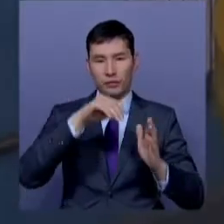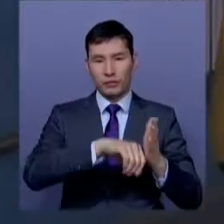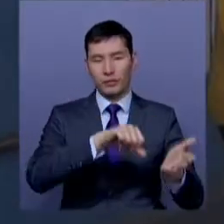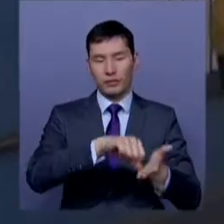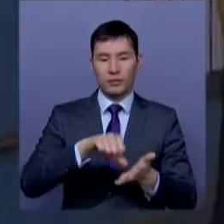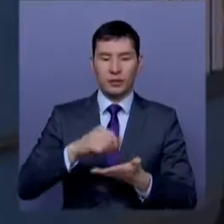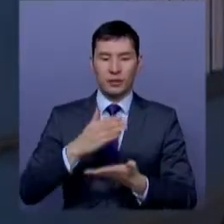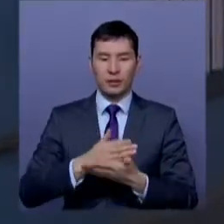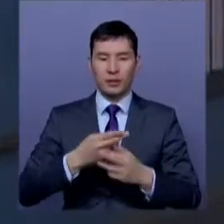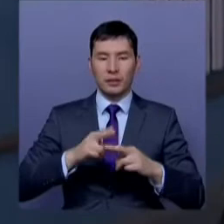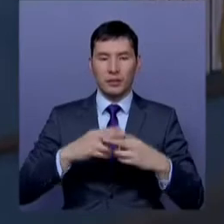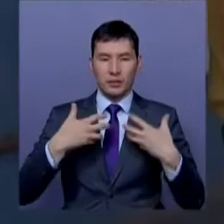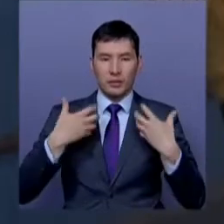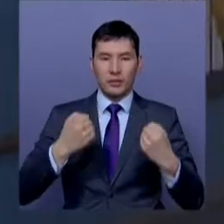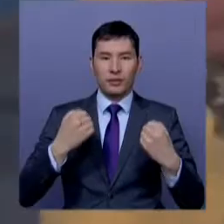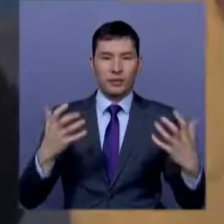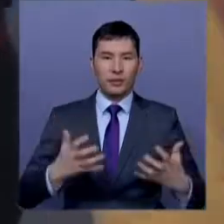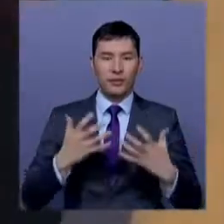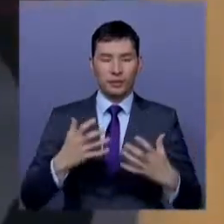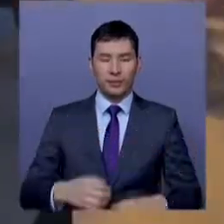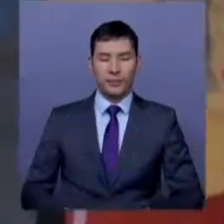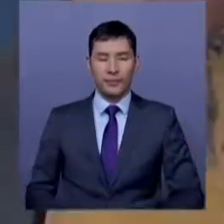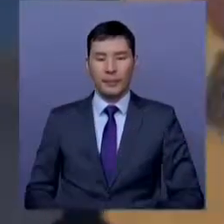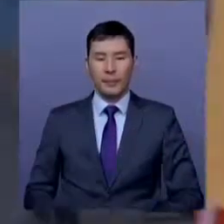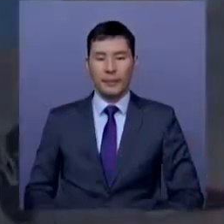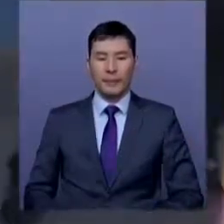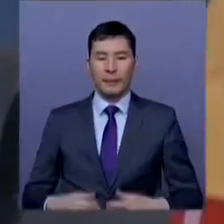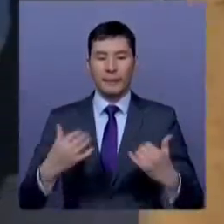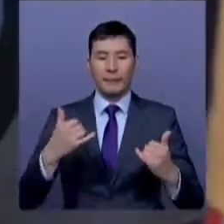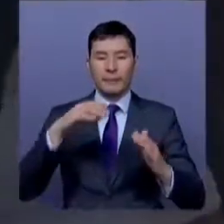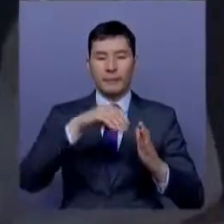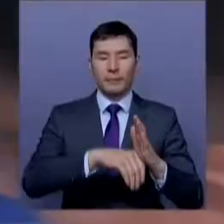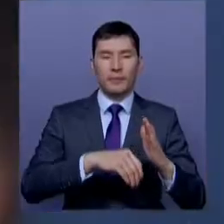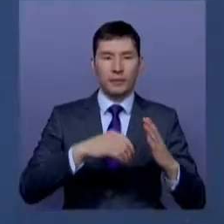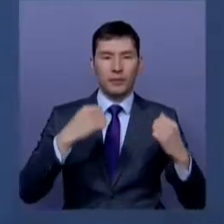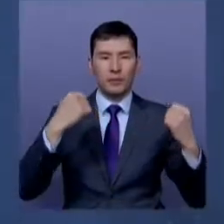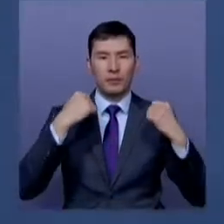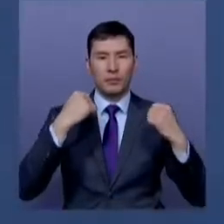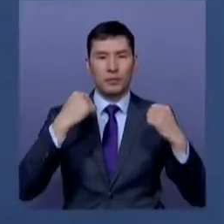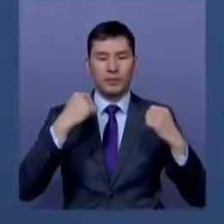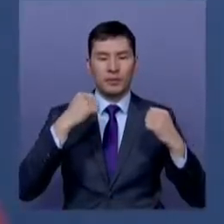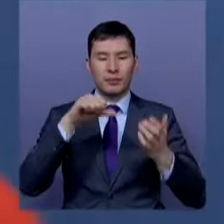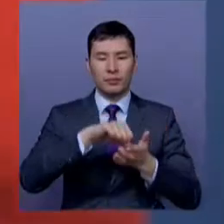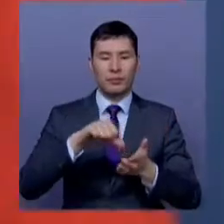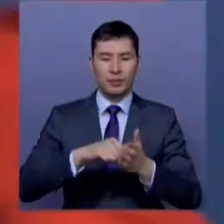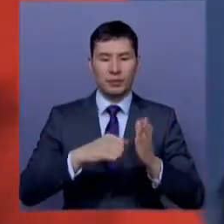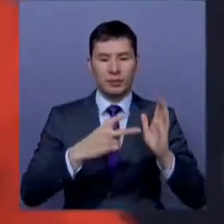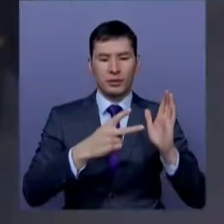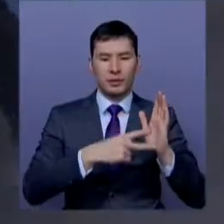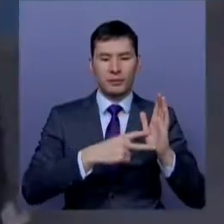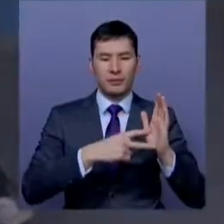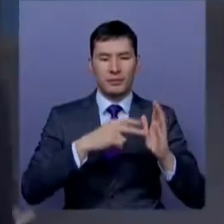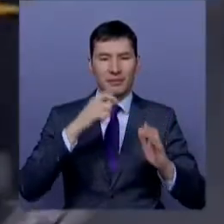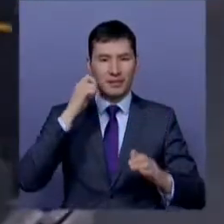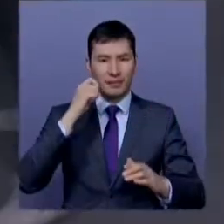салауатты өмір салтын ұстанып жатырмыз. Бүгінде спорт залда 7 жастан асқан 35 бала бокспен күнделікті жаттығып келеді.